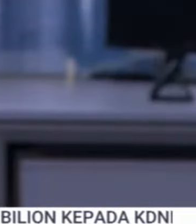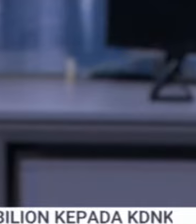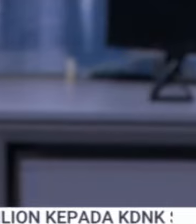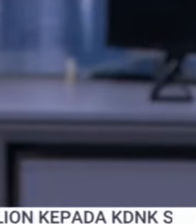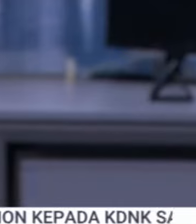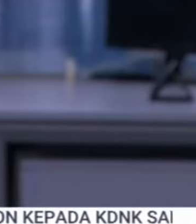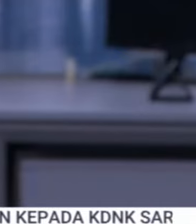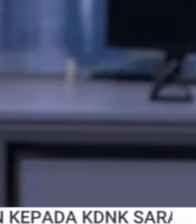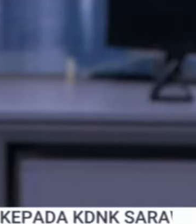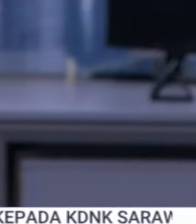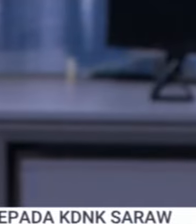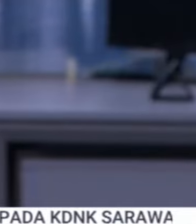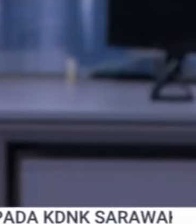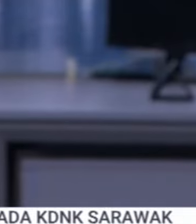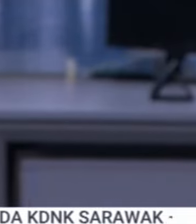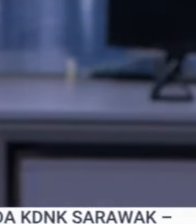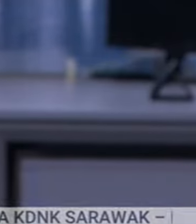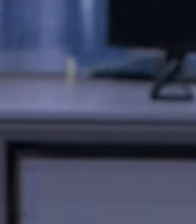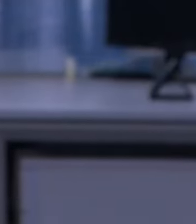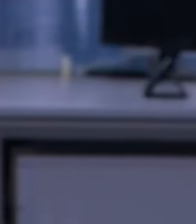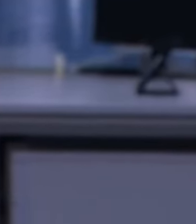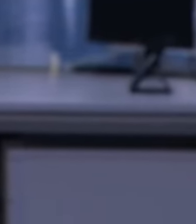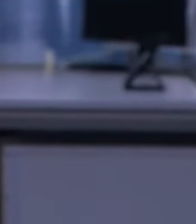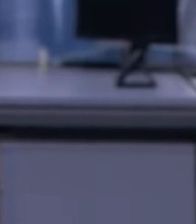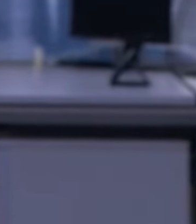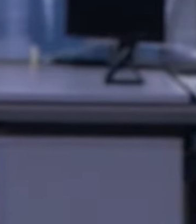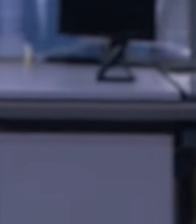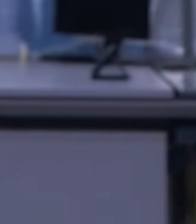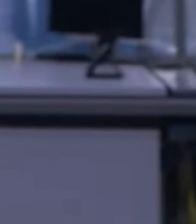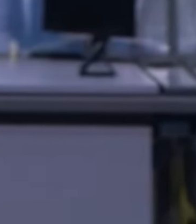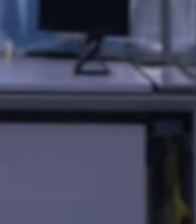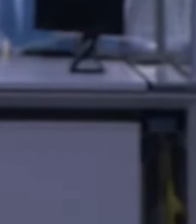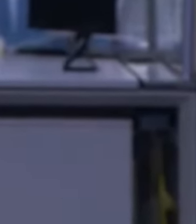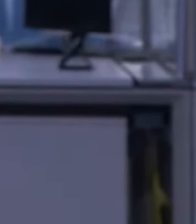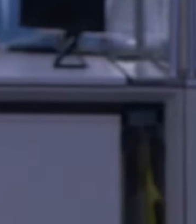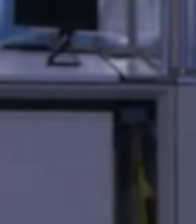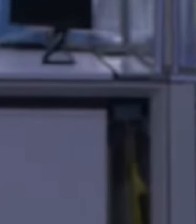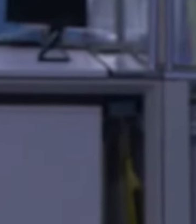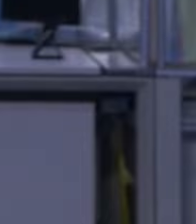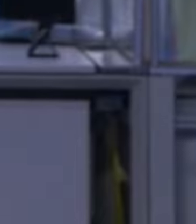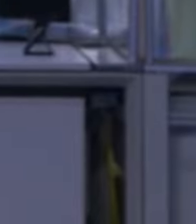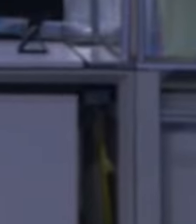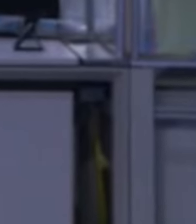Saudara, paparan itu mengakhiri Kanta 744. Menyusul selepas ini berita perdana bersama Ivan